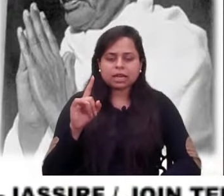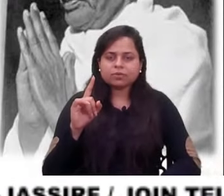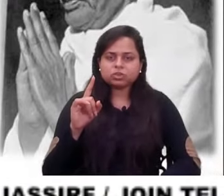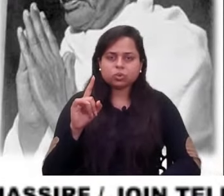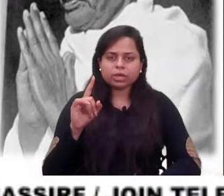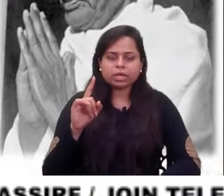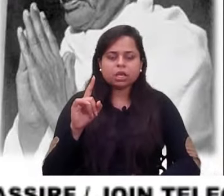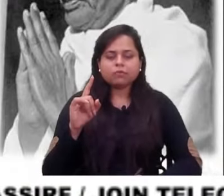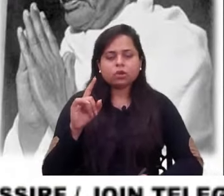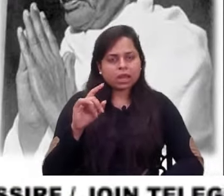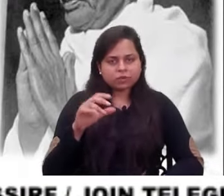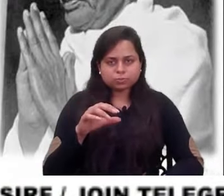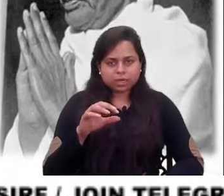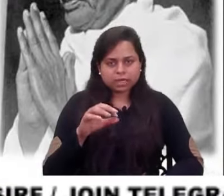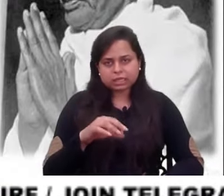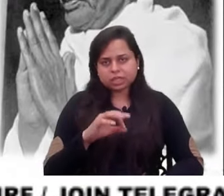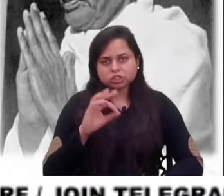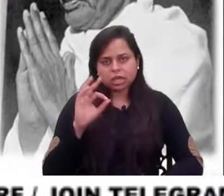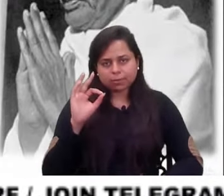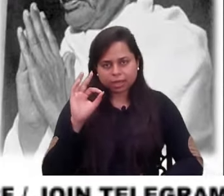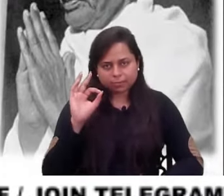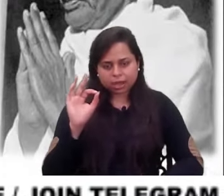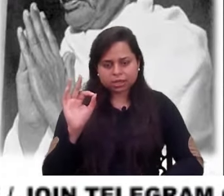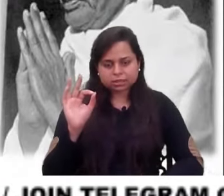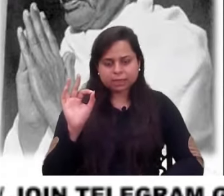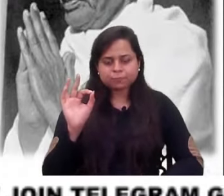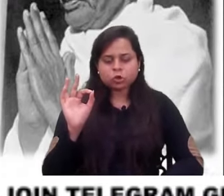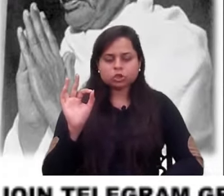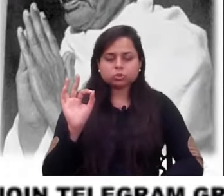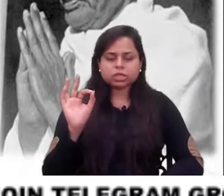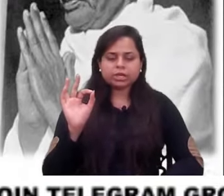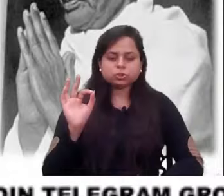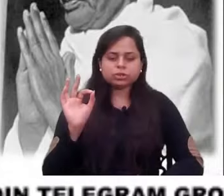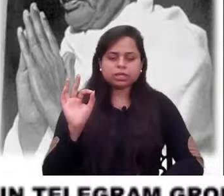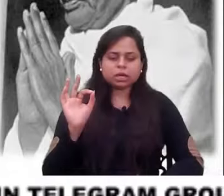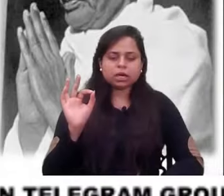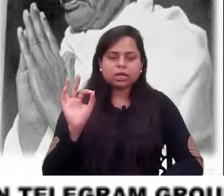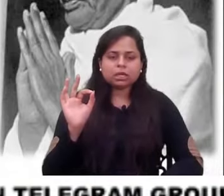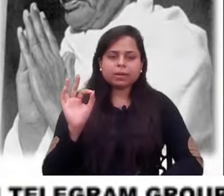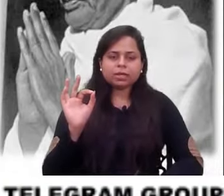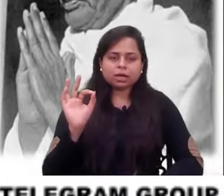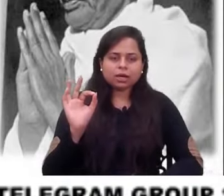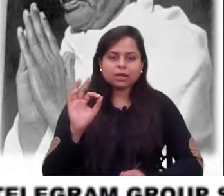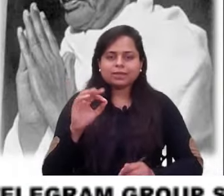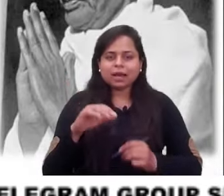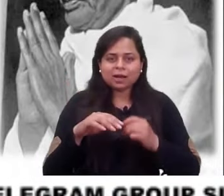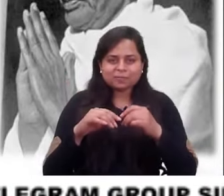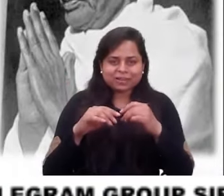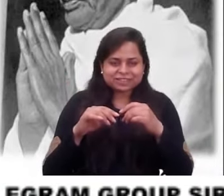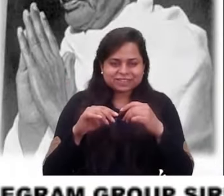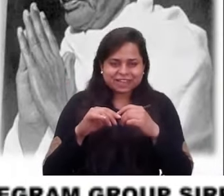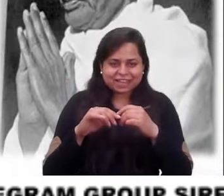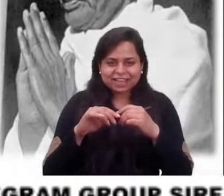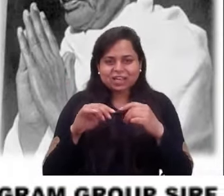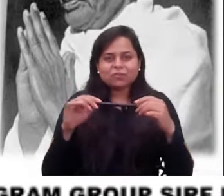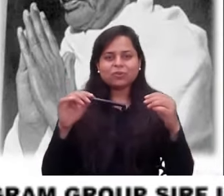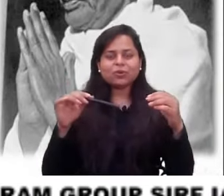लैंग्वेज और दूसरा यह कि यहां